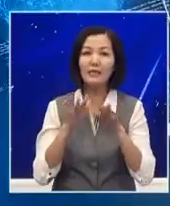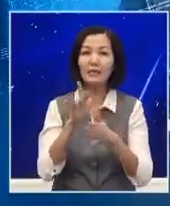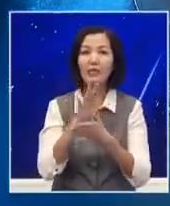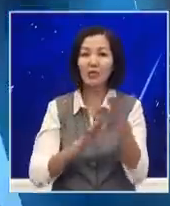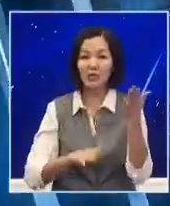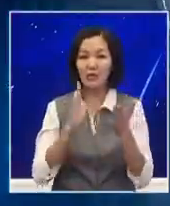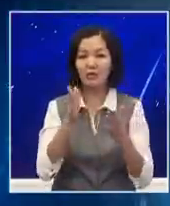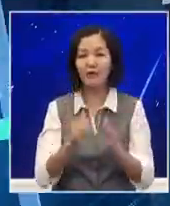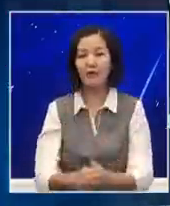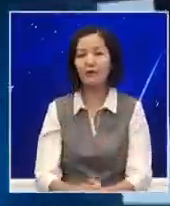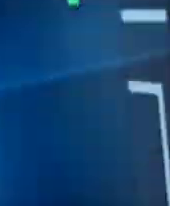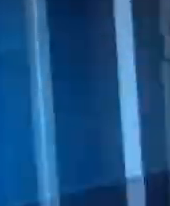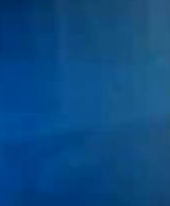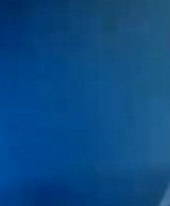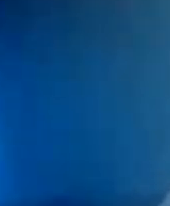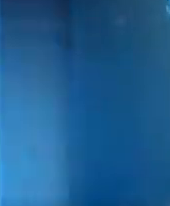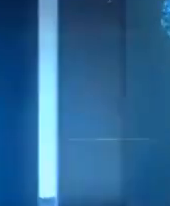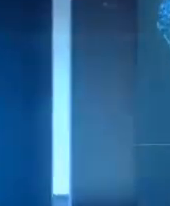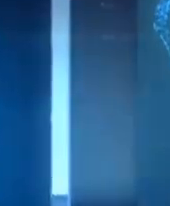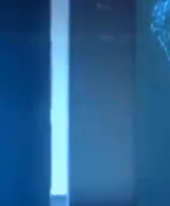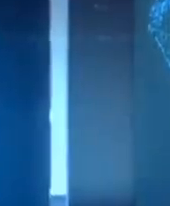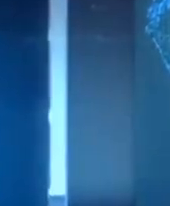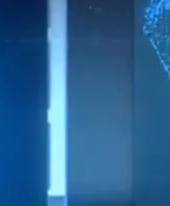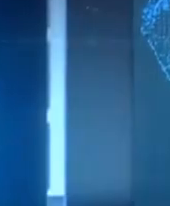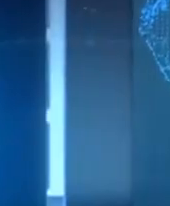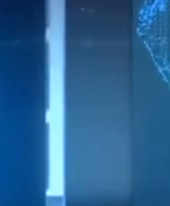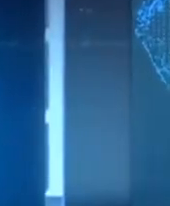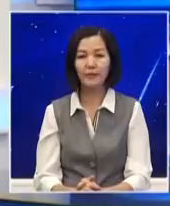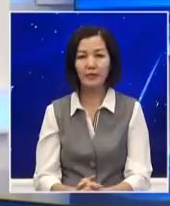бар. Меруерт Қыдырбайқызы, Қайрат Қастық.